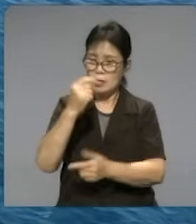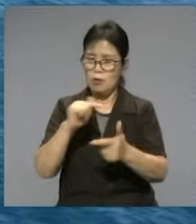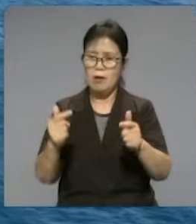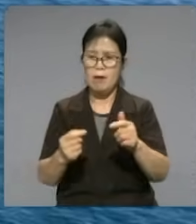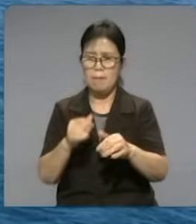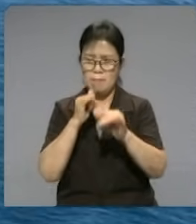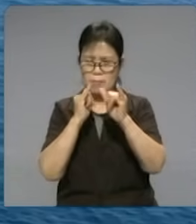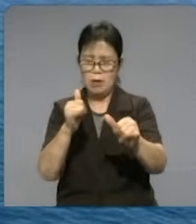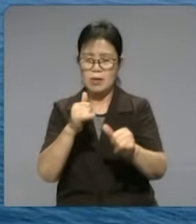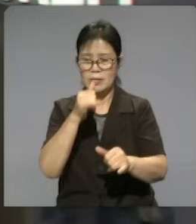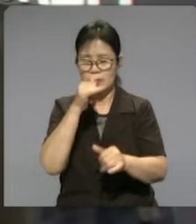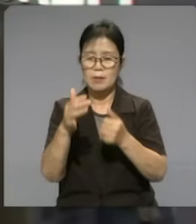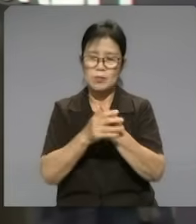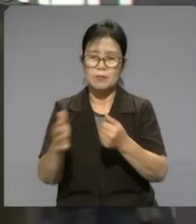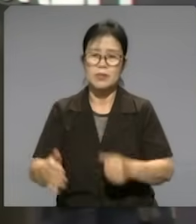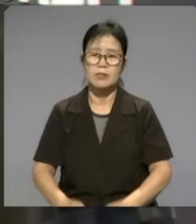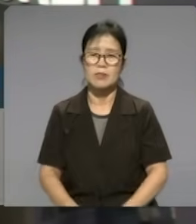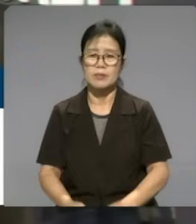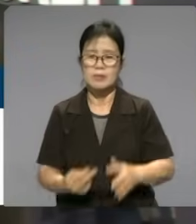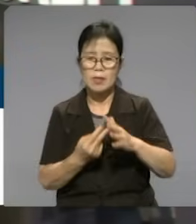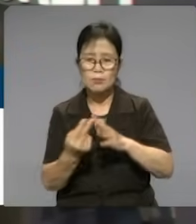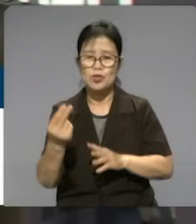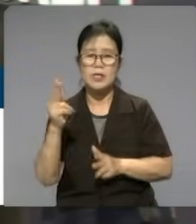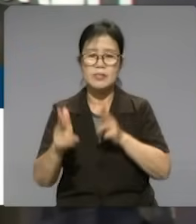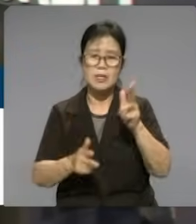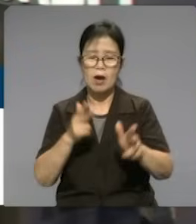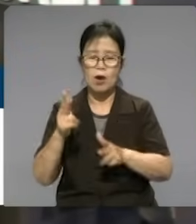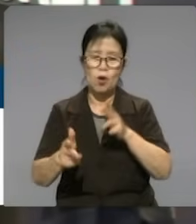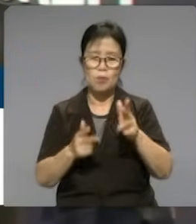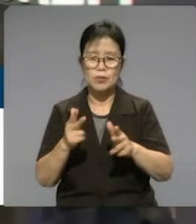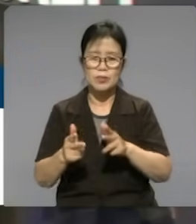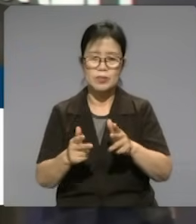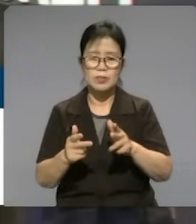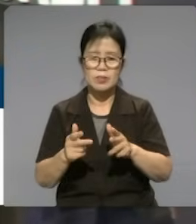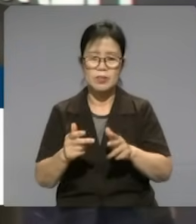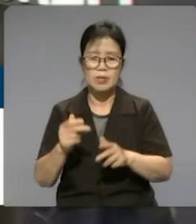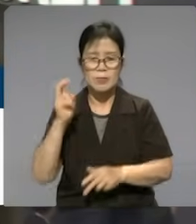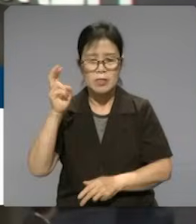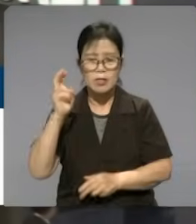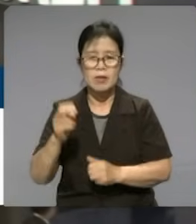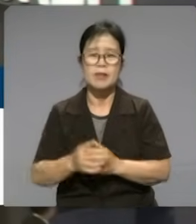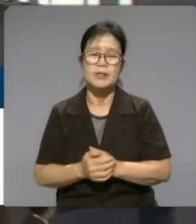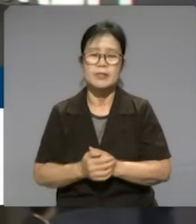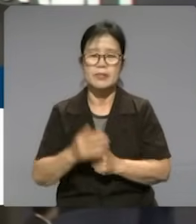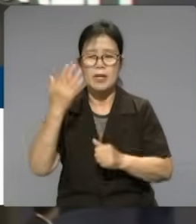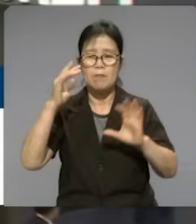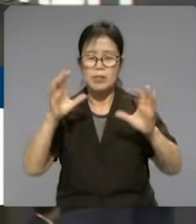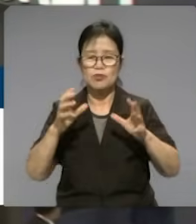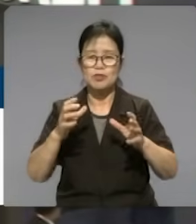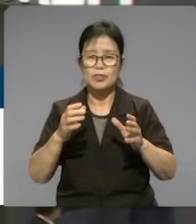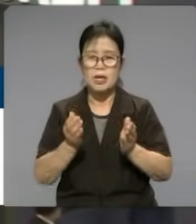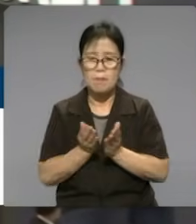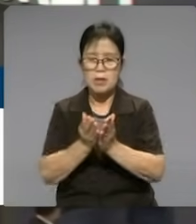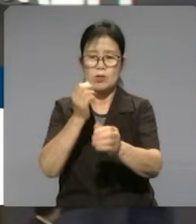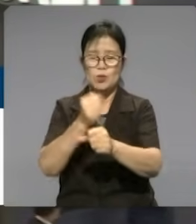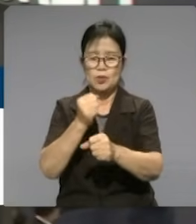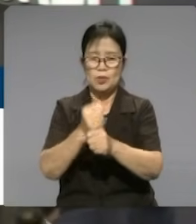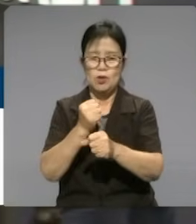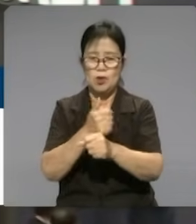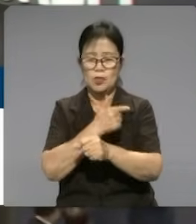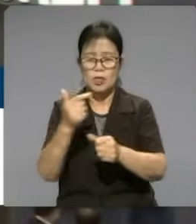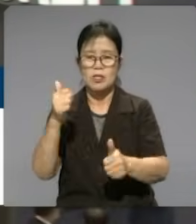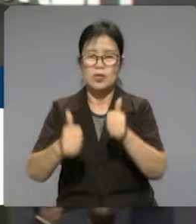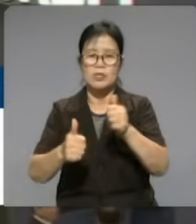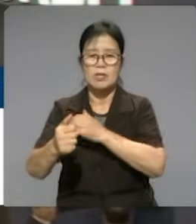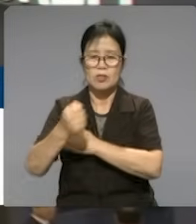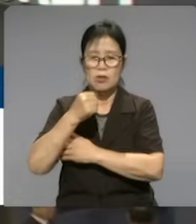때문입니다. 잠수함 사업을 좀 아마 하게 될 것 같습니다. 대한민국의 조선소들이 굉장히